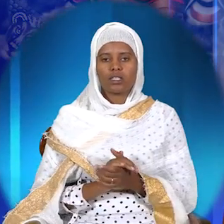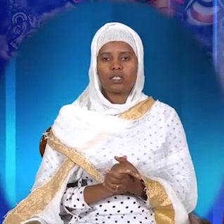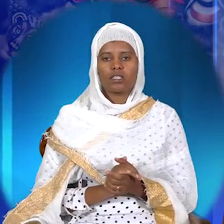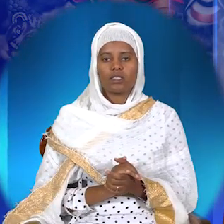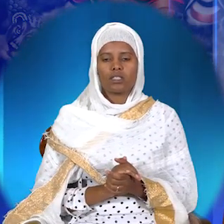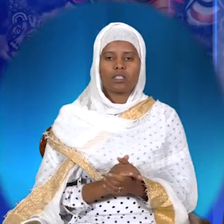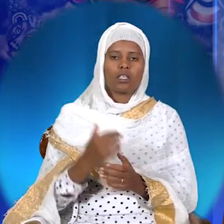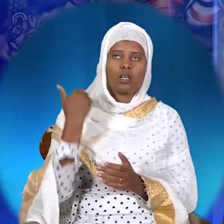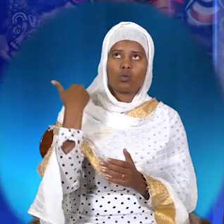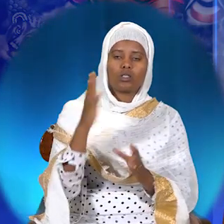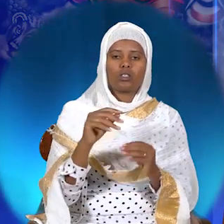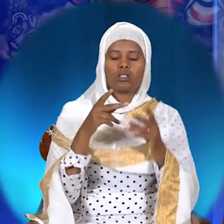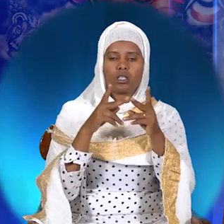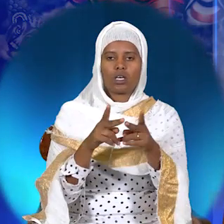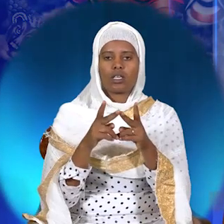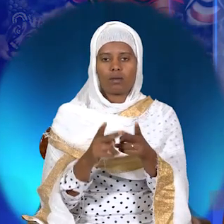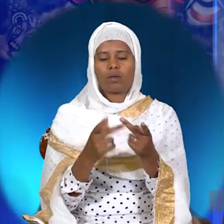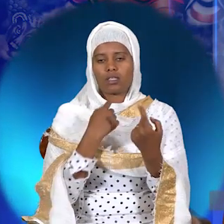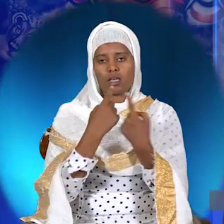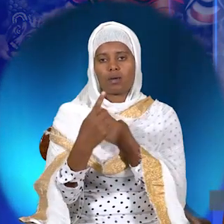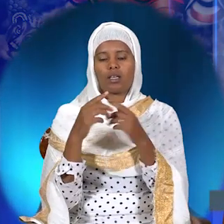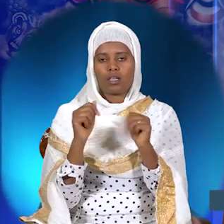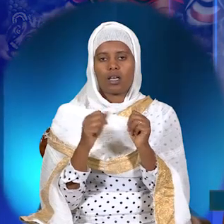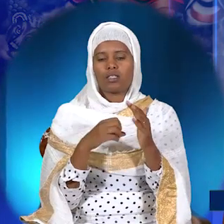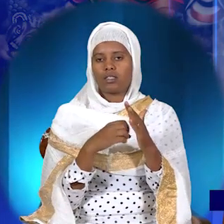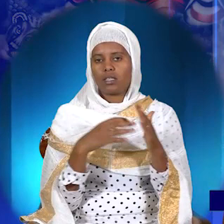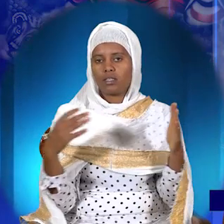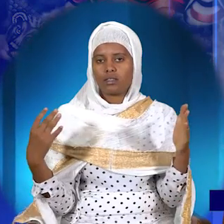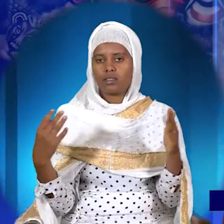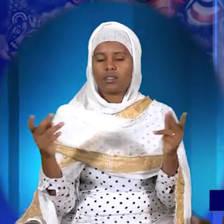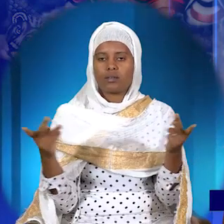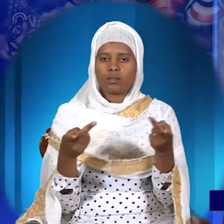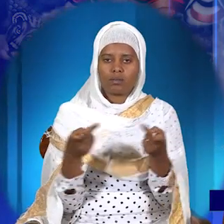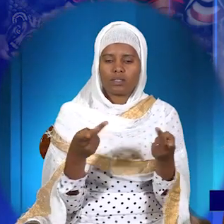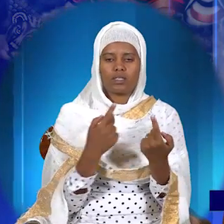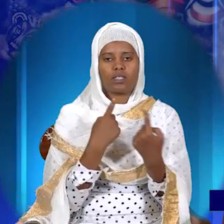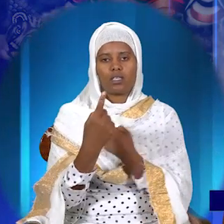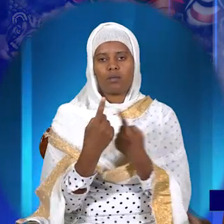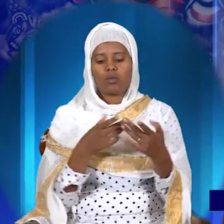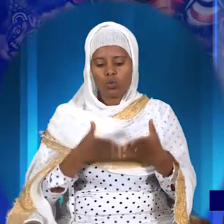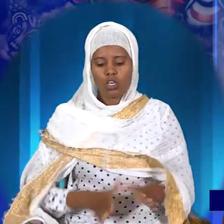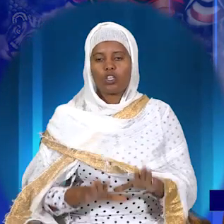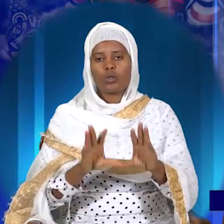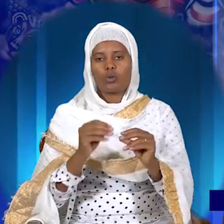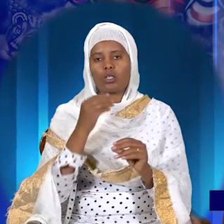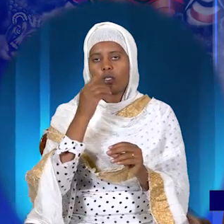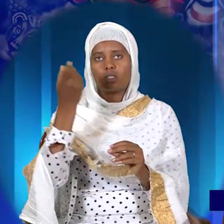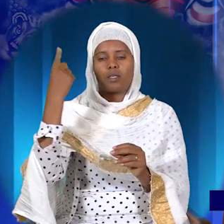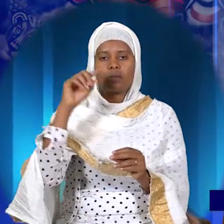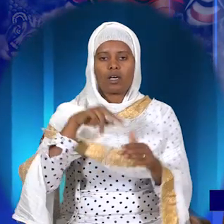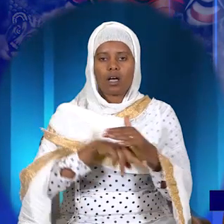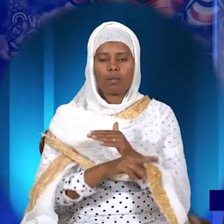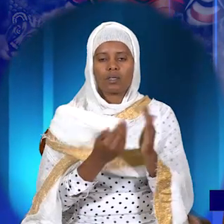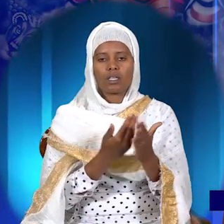ይወልድን የስርፅን እዩ ኢልና ደጋጊምና ክንጠቕሶ ፀኒሕና ኢና። ስለዚ እዚ ኣባህላ እዚ ይውለድ እዩ